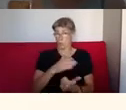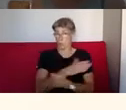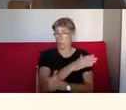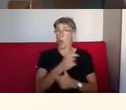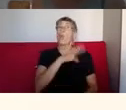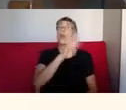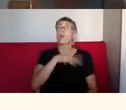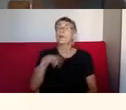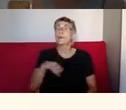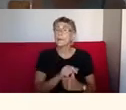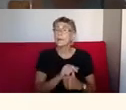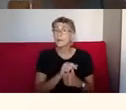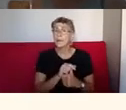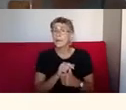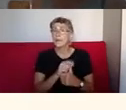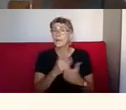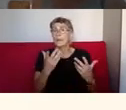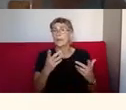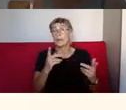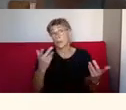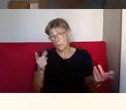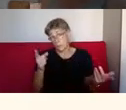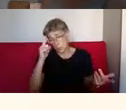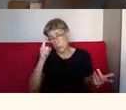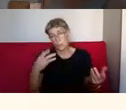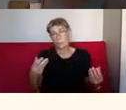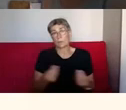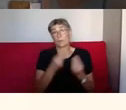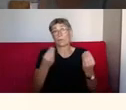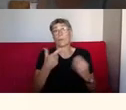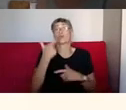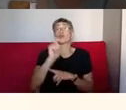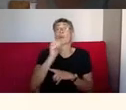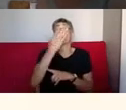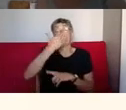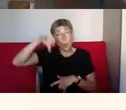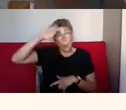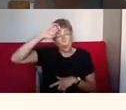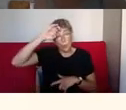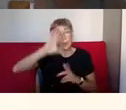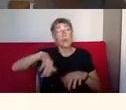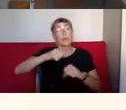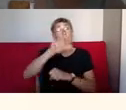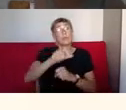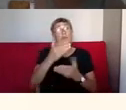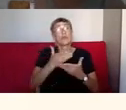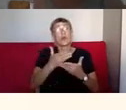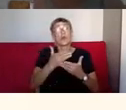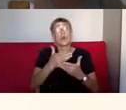d'abord, parce que malheureusement, actuellement, au niveau de la semaine européenne pour l'emploi des personnes handicapées, il n'y a que la